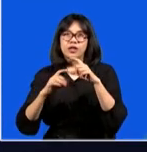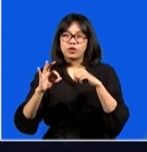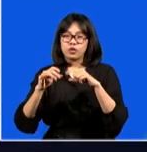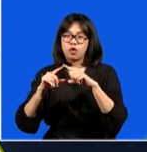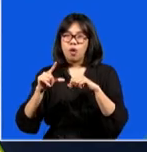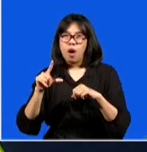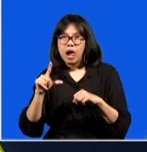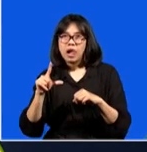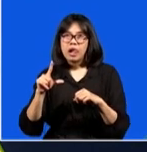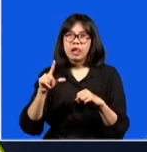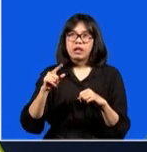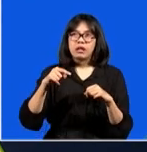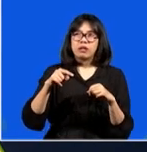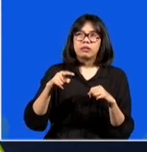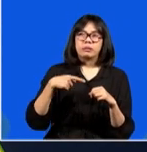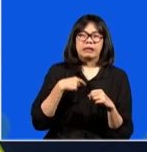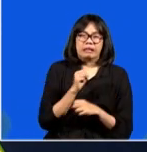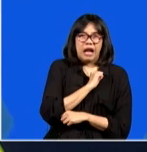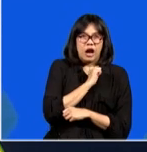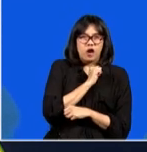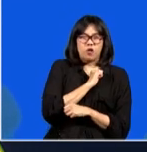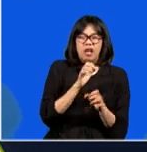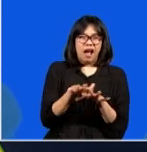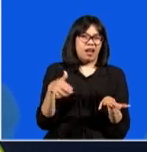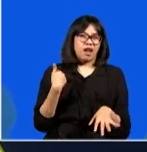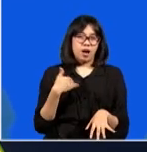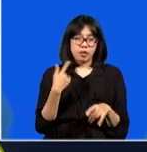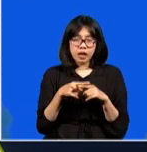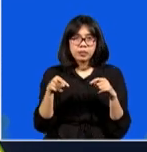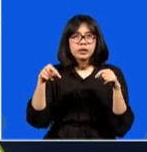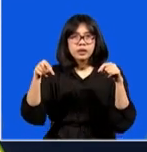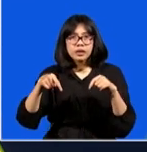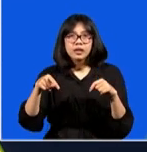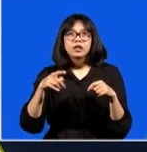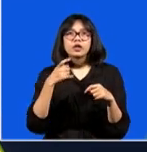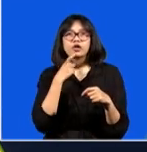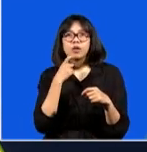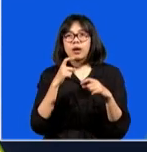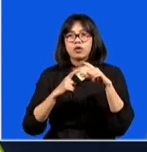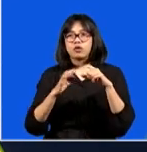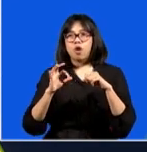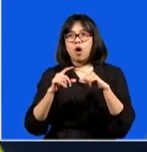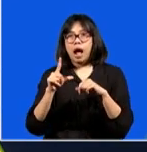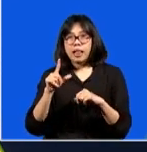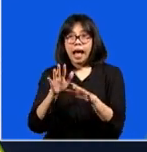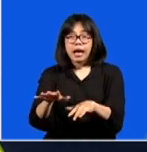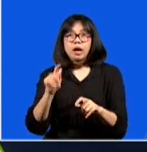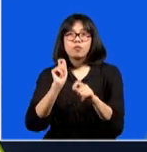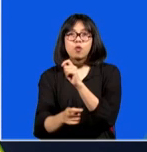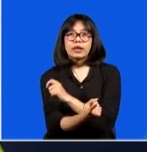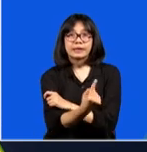masuk anak-anak hari ini kita ulangan kesannya sudah gitu Tapi ketika didesain seperti itu anak-anak seru